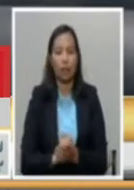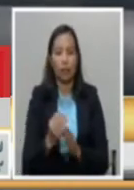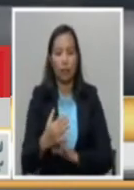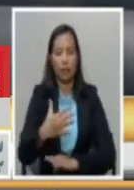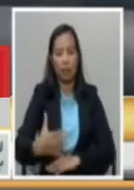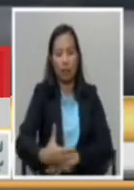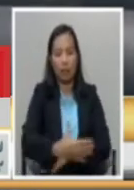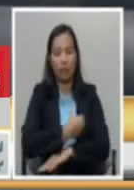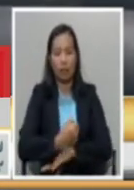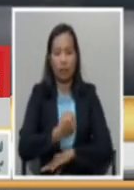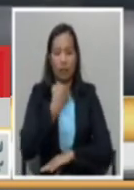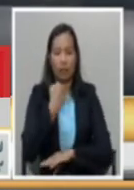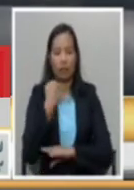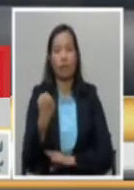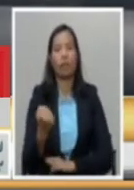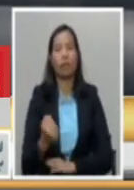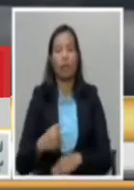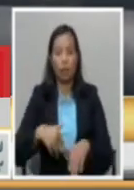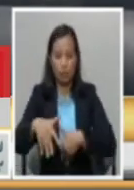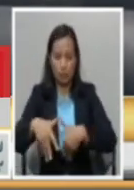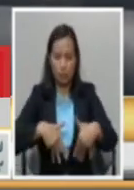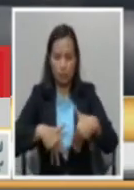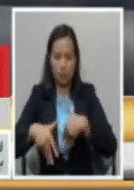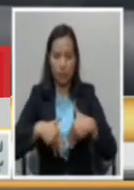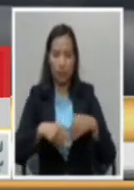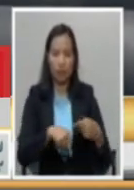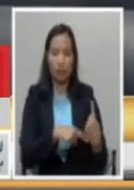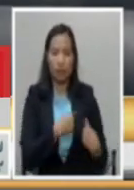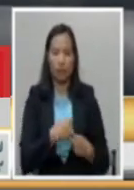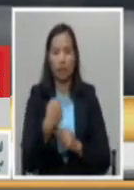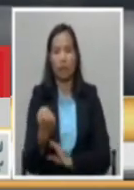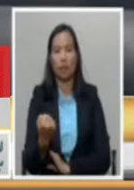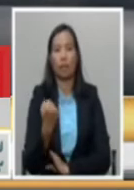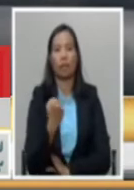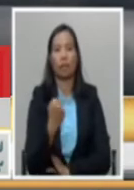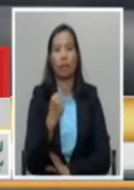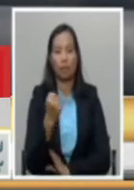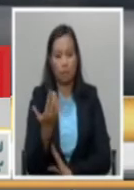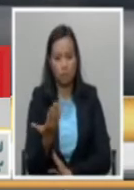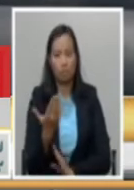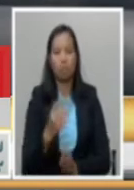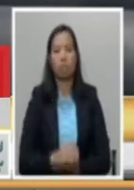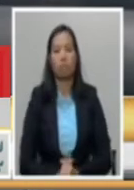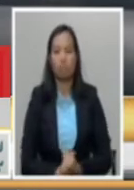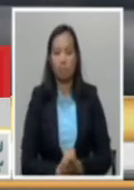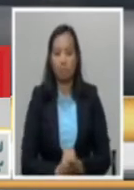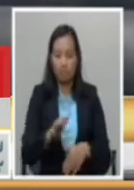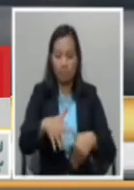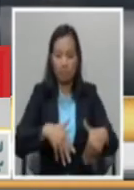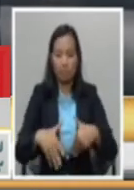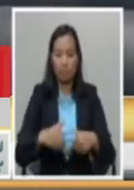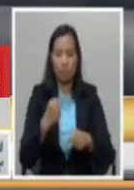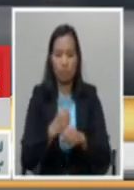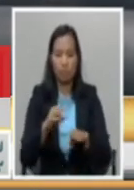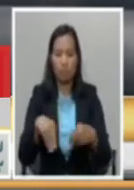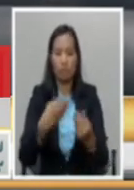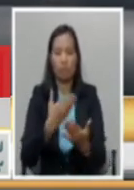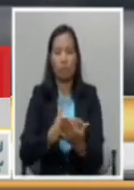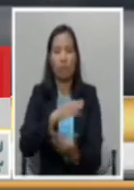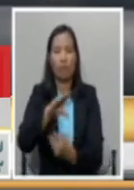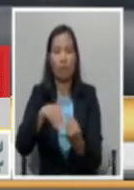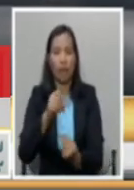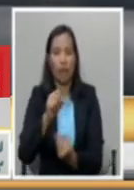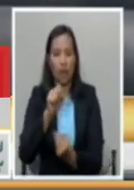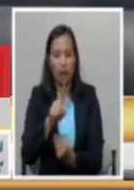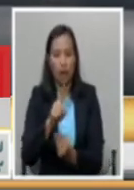จนั้นประชาชนนั้นได้ขาดความเชื่อมั่นและขาดความมั่นใจทำให้เศรษฐกิจถดถอย